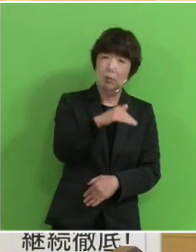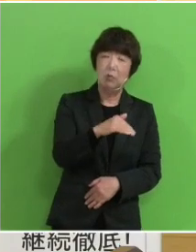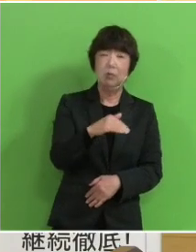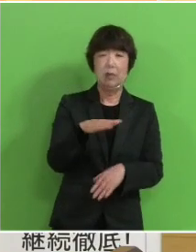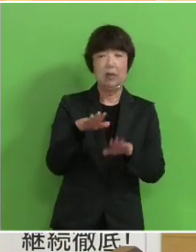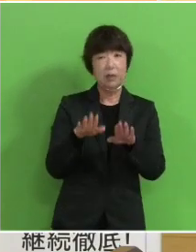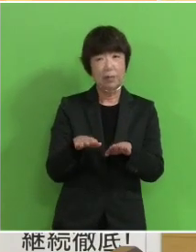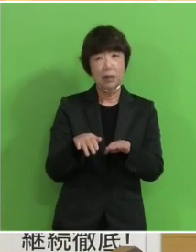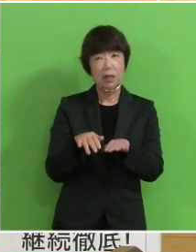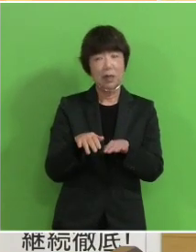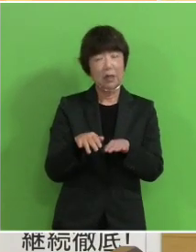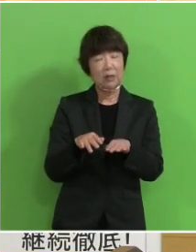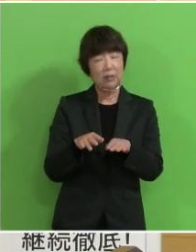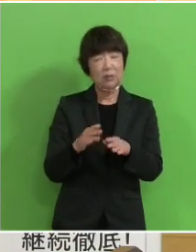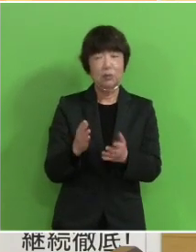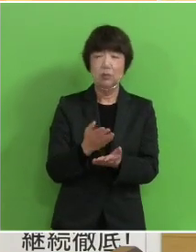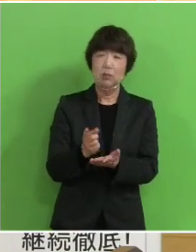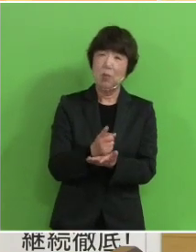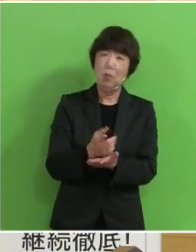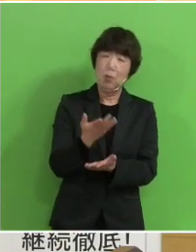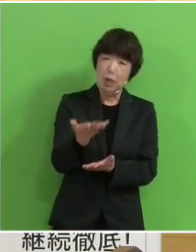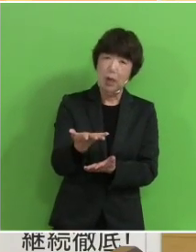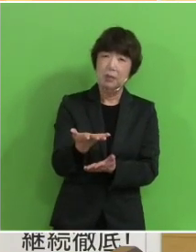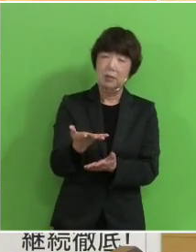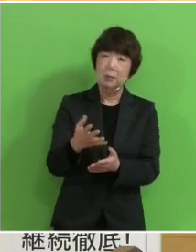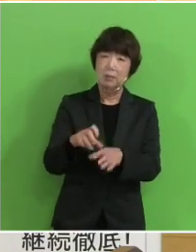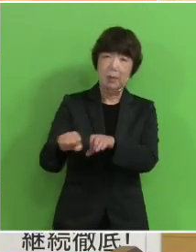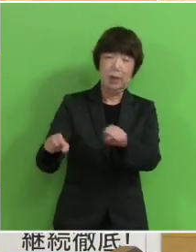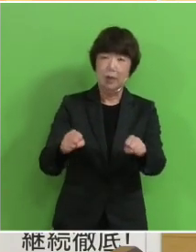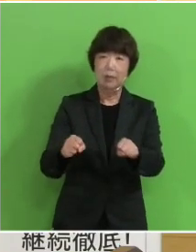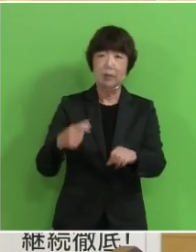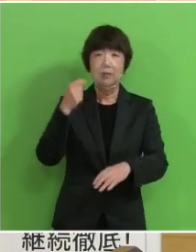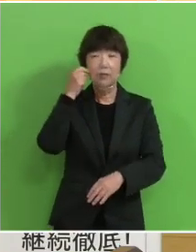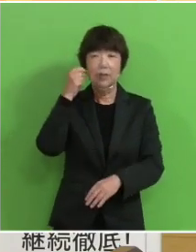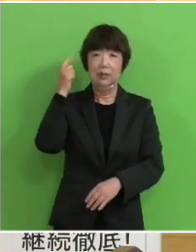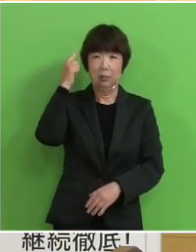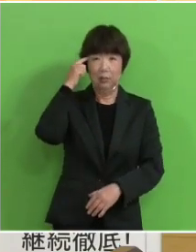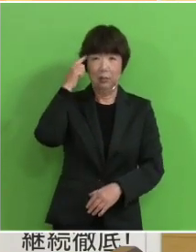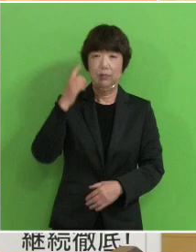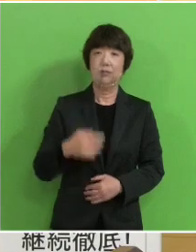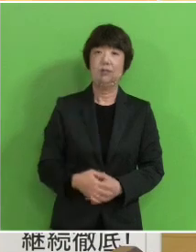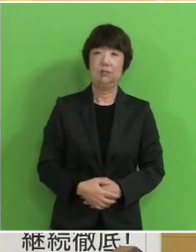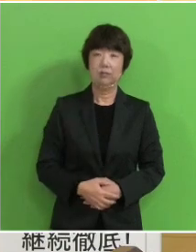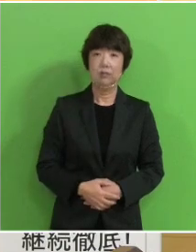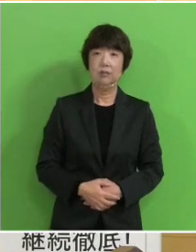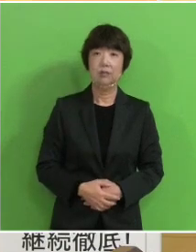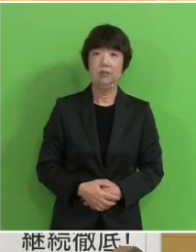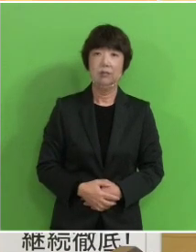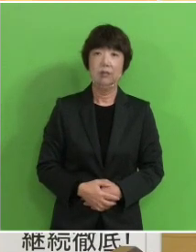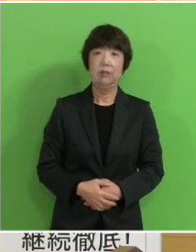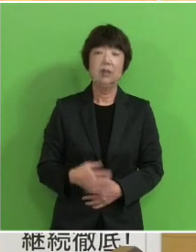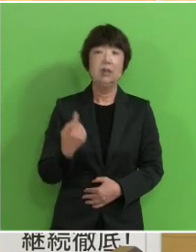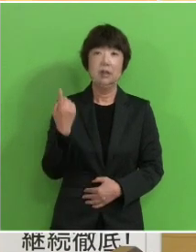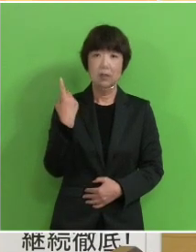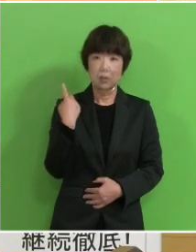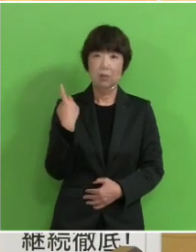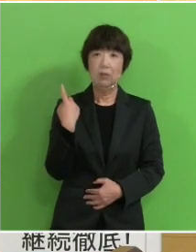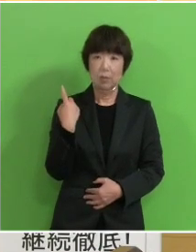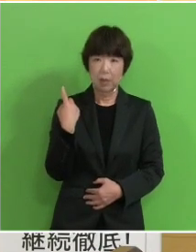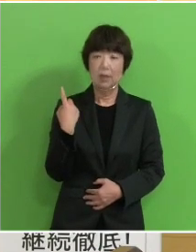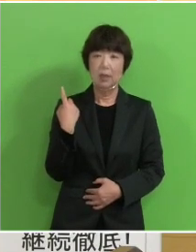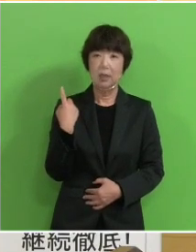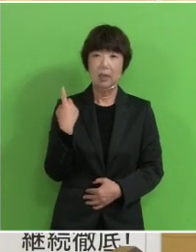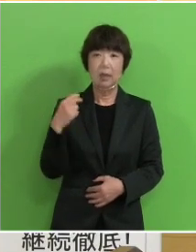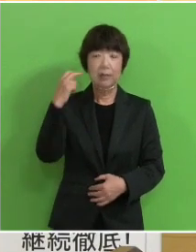を見定めることはちょっとまだ早いかなというふうに思います先着実はへ